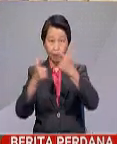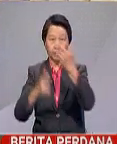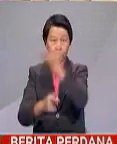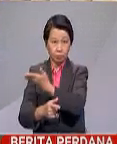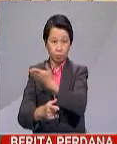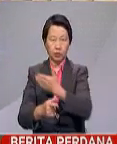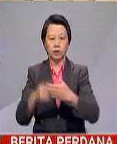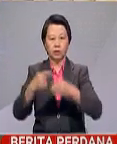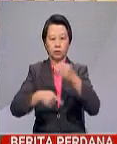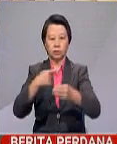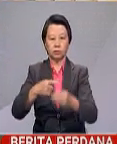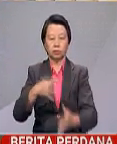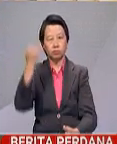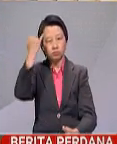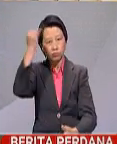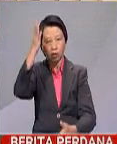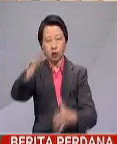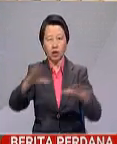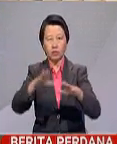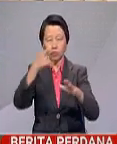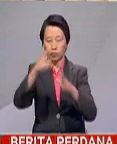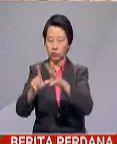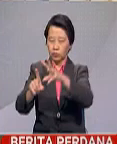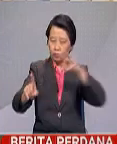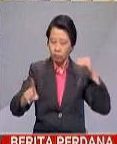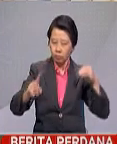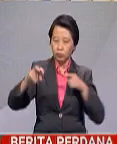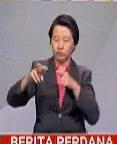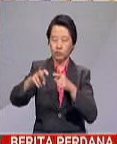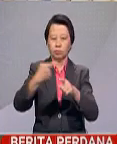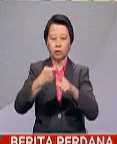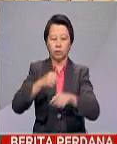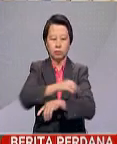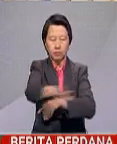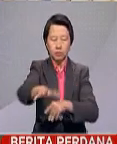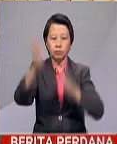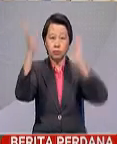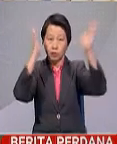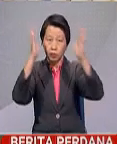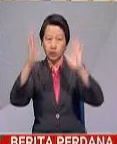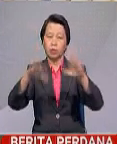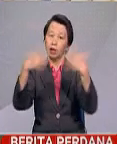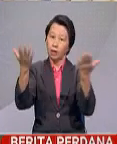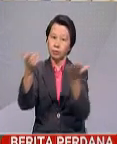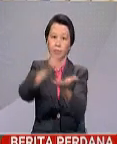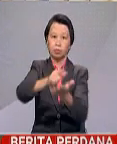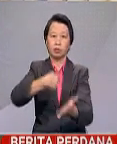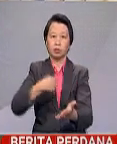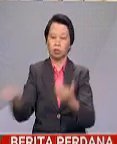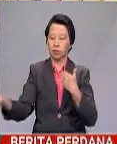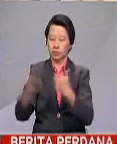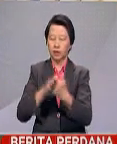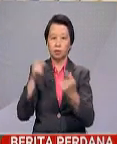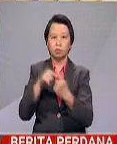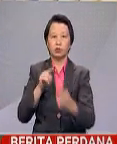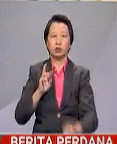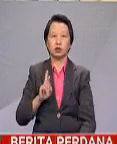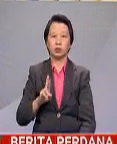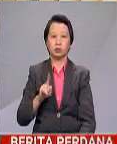berhubung inisiatif yang kementerian akan ambil dalam membenteras virus ini daripada melanda negara kita. Jadi sekian saja laporan saya, kembali ke Angkasa Puri.